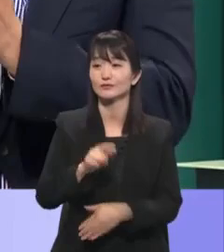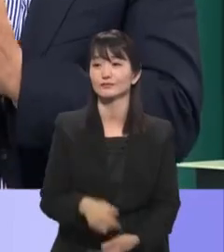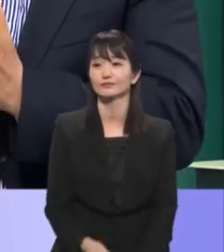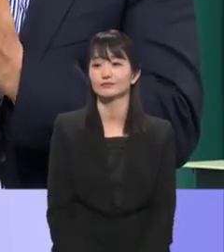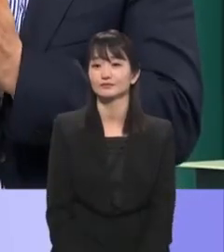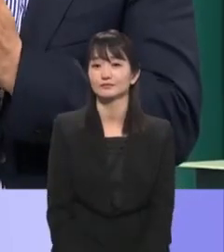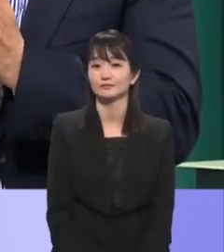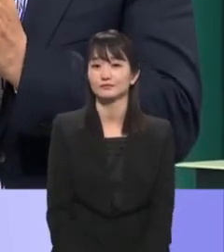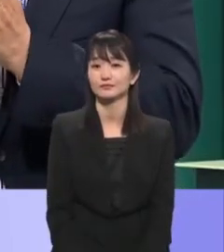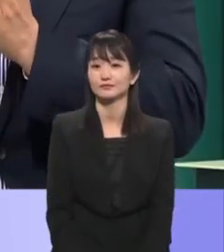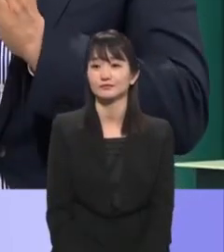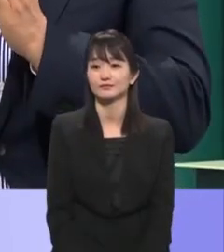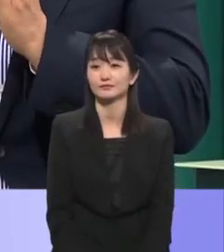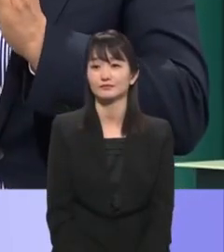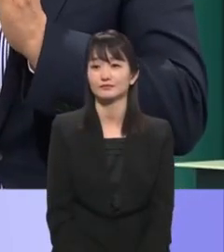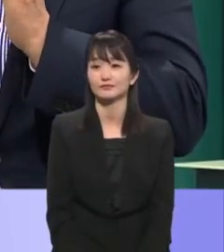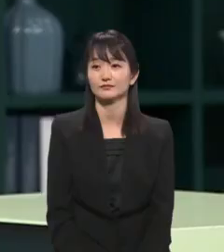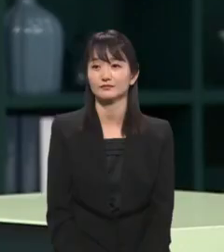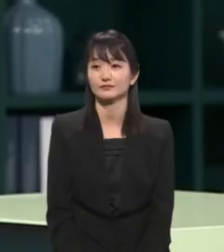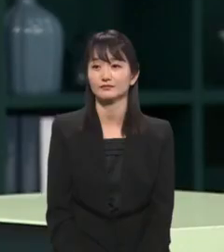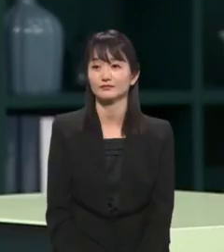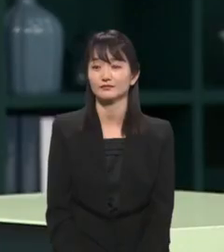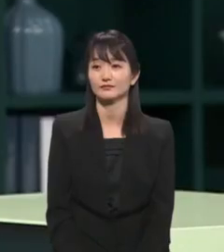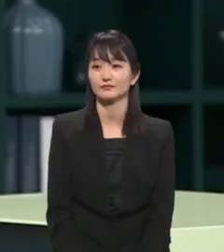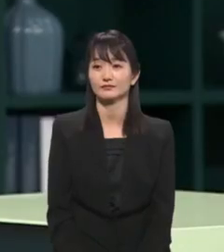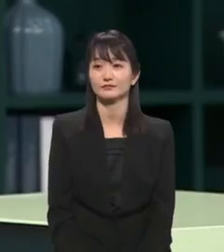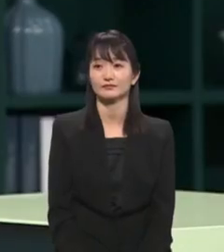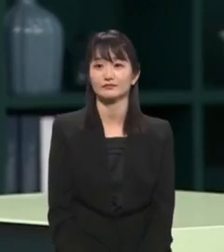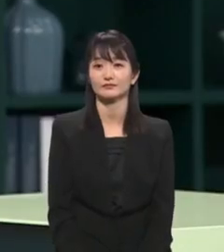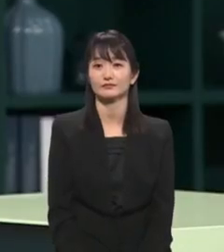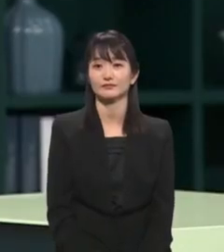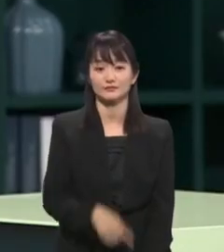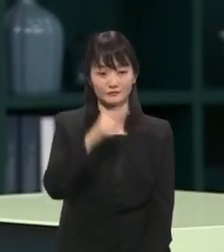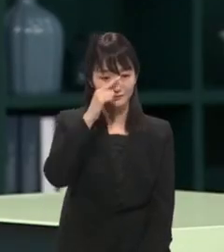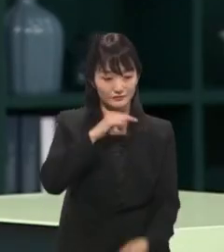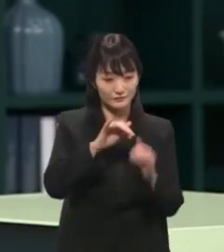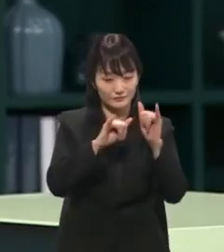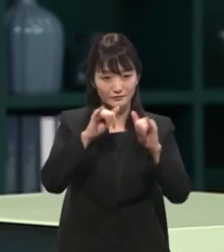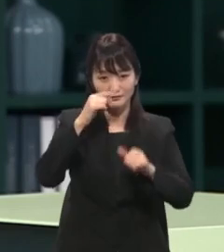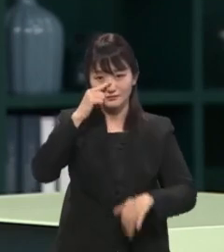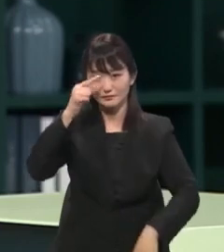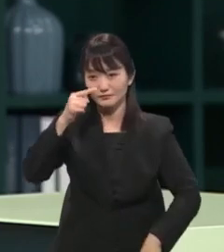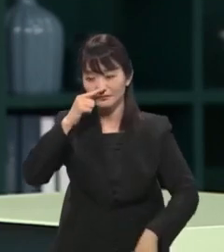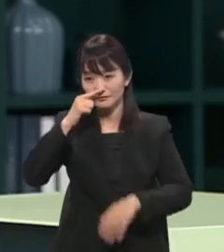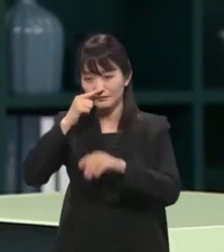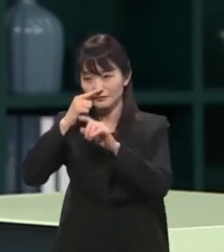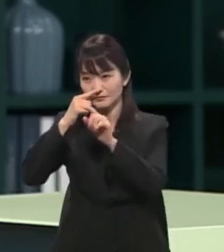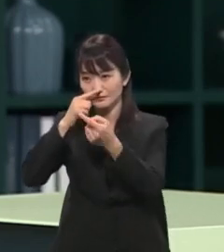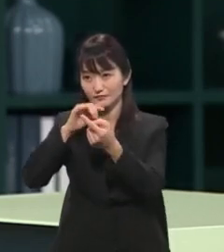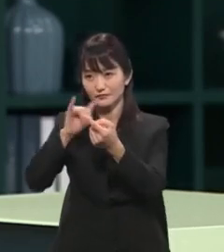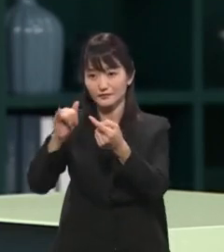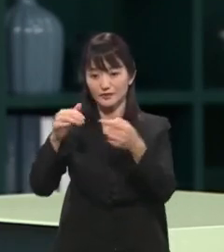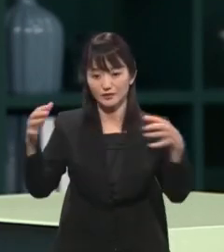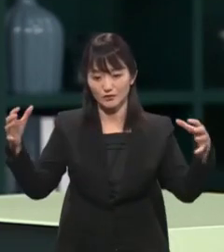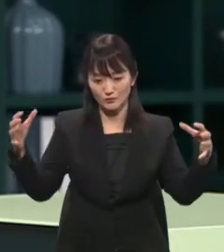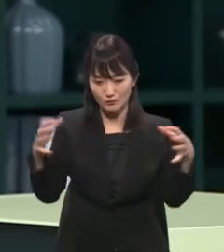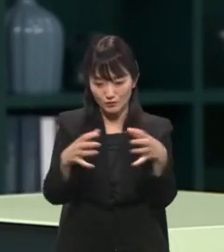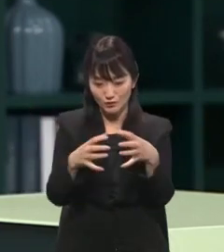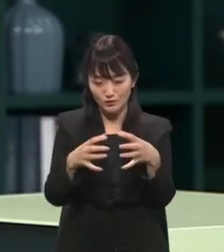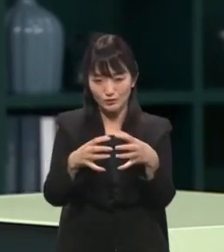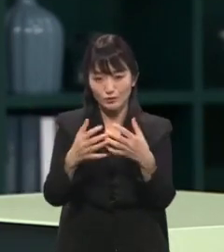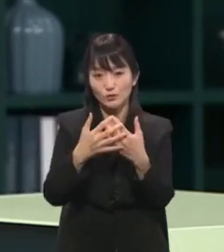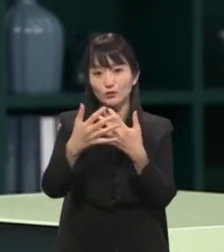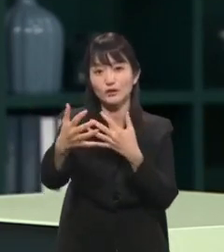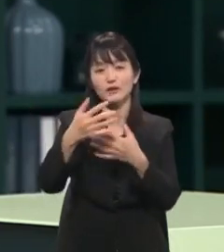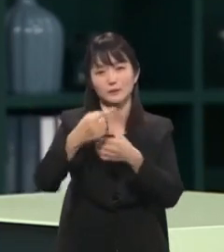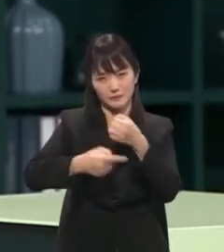지금 제가 한 작업들은 이제 이 백인 동주와 백인조 오케스트라를 매년 하려고 그러고요. 아, 매년 정기적으로. 예. 그다음에